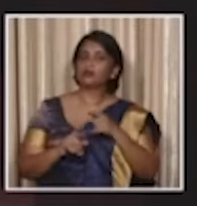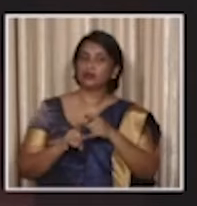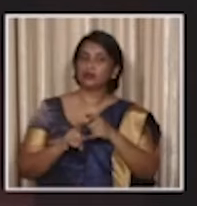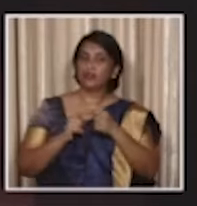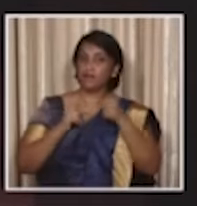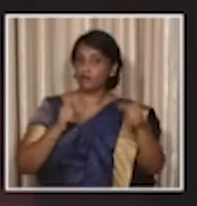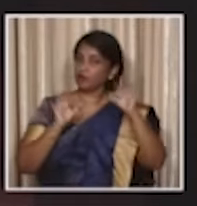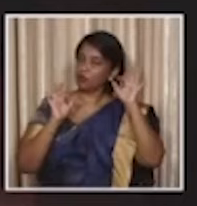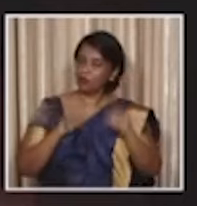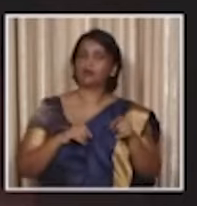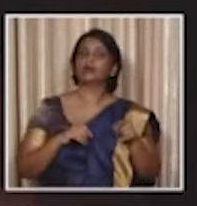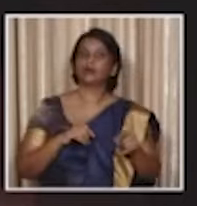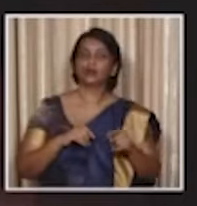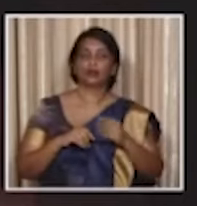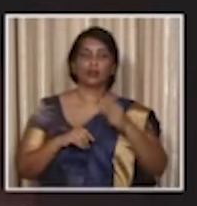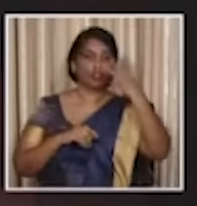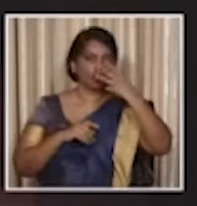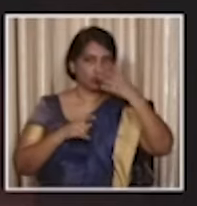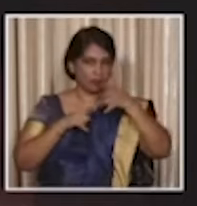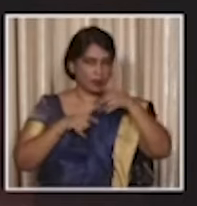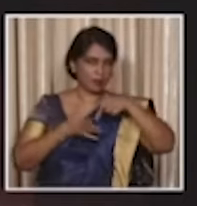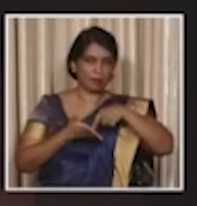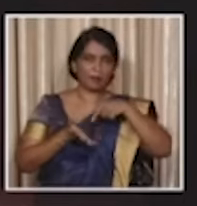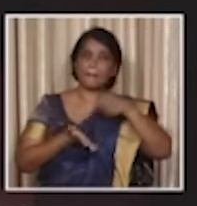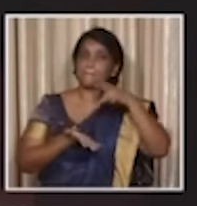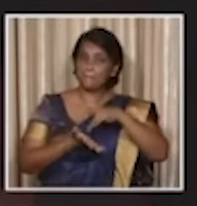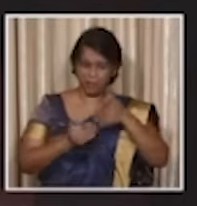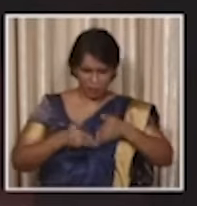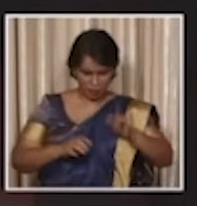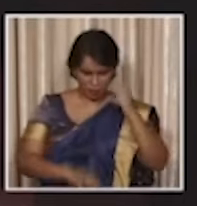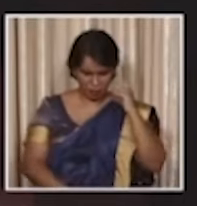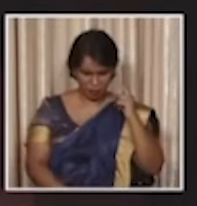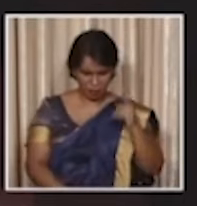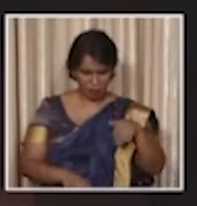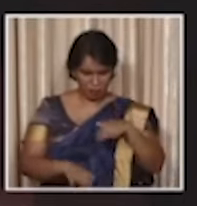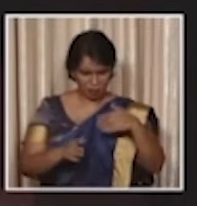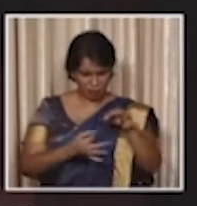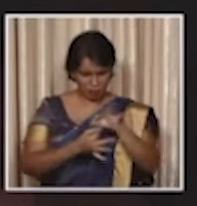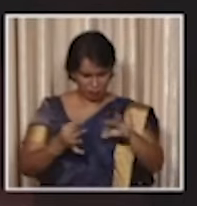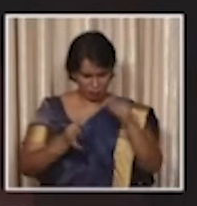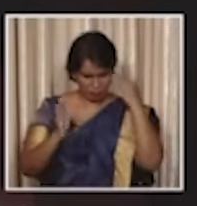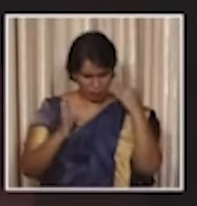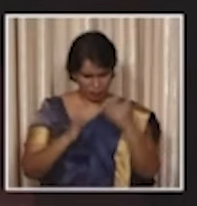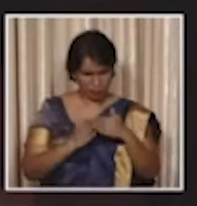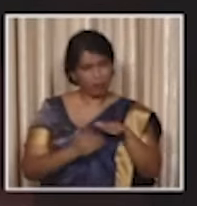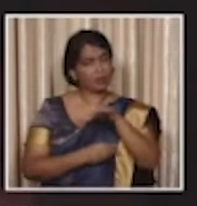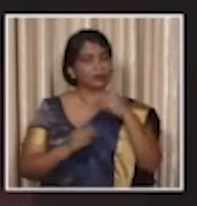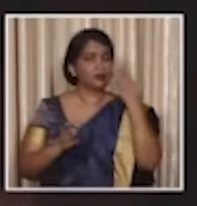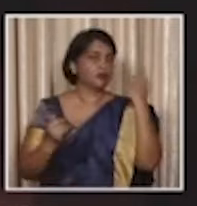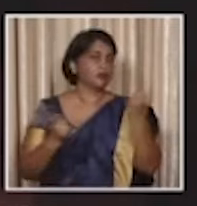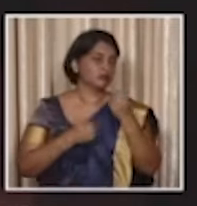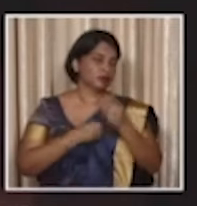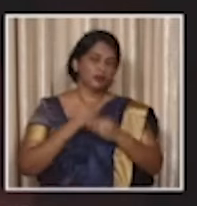වාමාංශික නොවි තුන්වෙනි මාවත මැද මාවතේ සමාජ ප්‍රජාතන්ත්‍රවාදී සමාජ වෙළඳපොළ